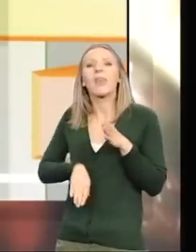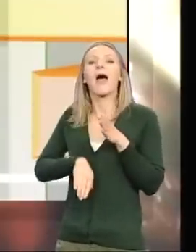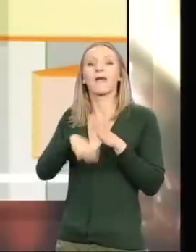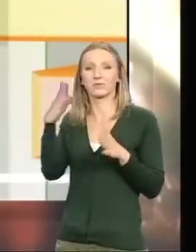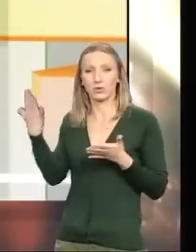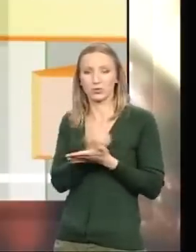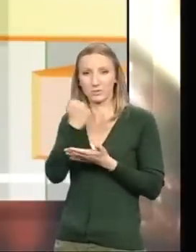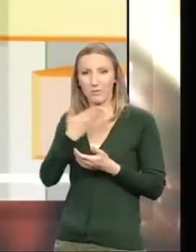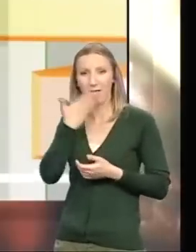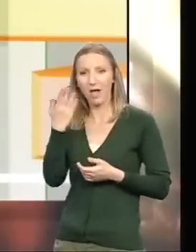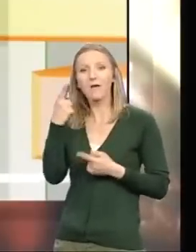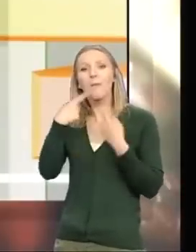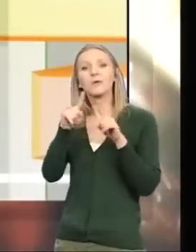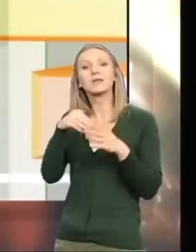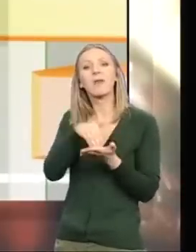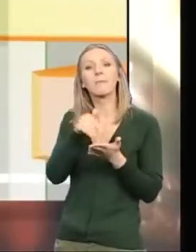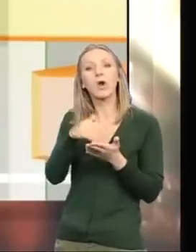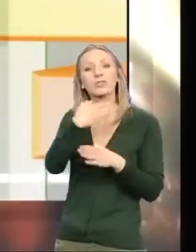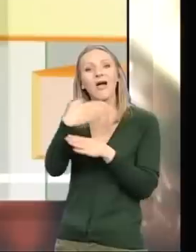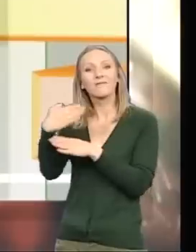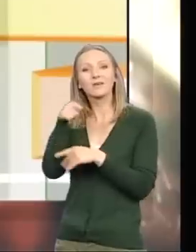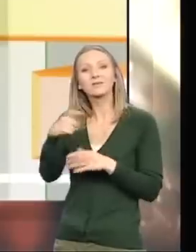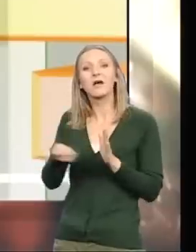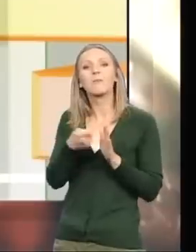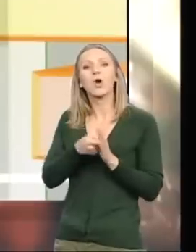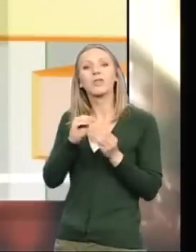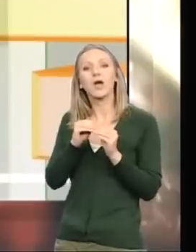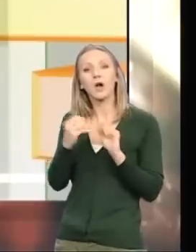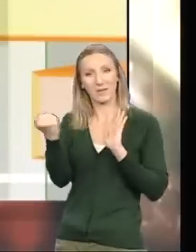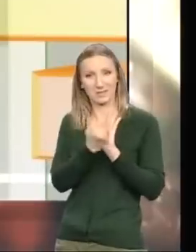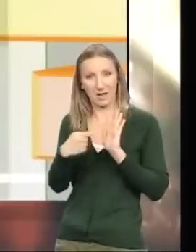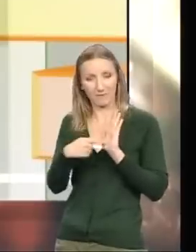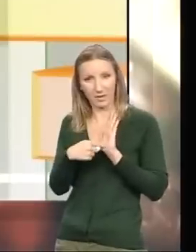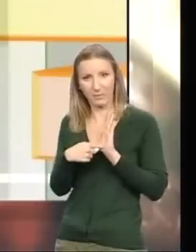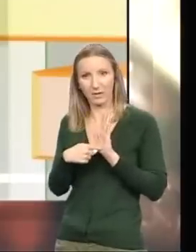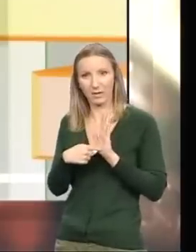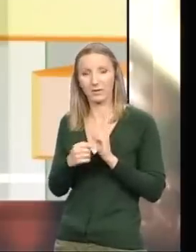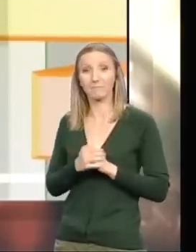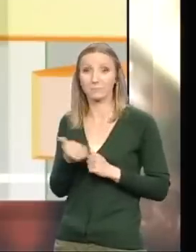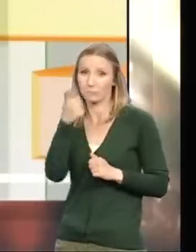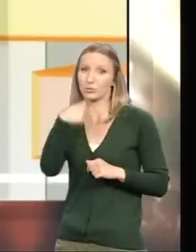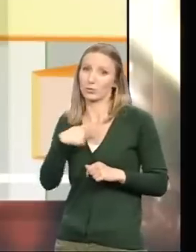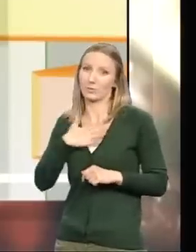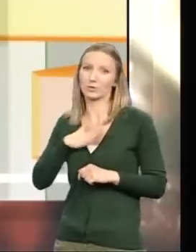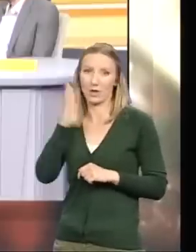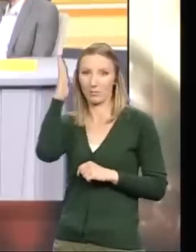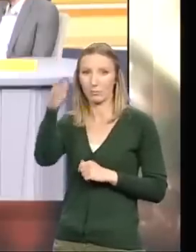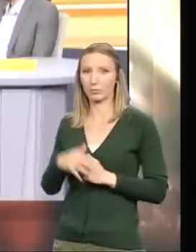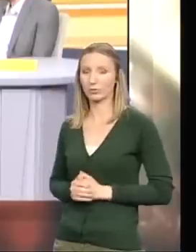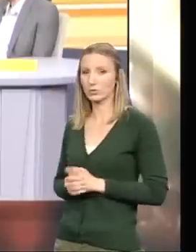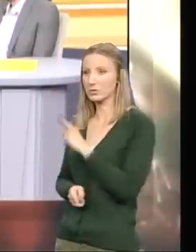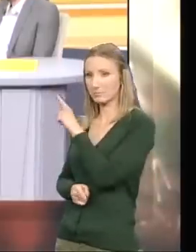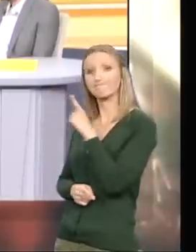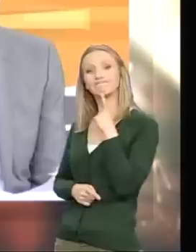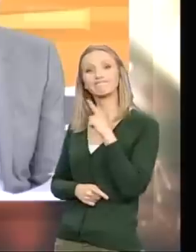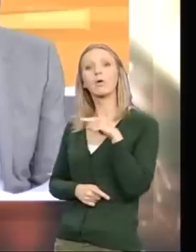postoje posebne prodavnice u kojima se prodaje roba, preduzeća ovakvog tipa, čemu im i negde težimo. U narodnom